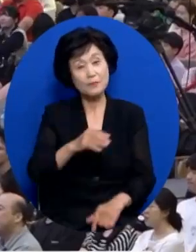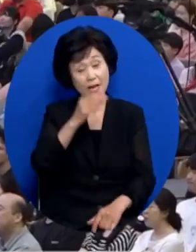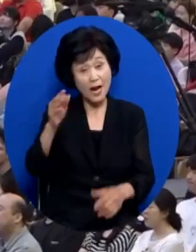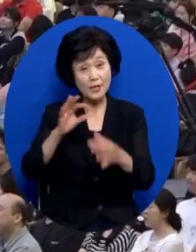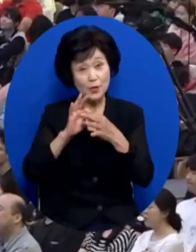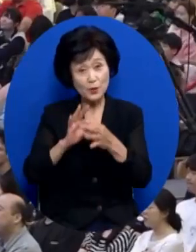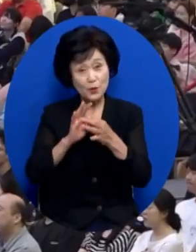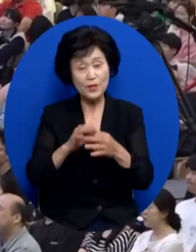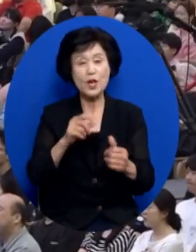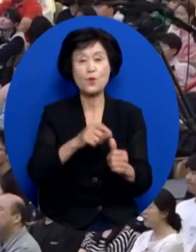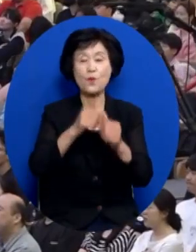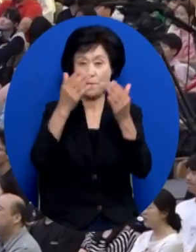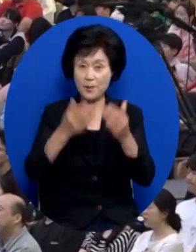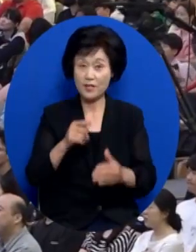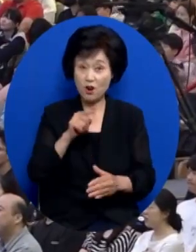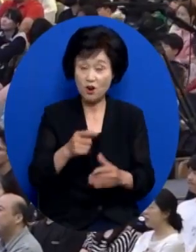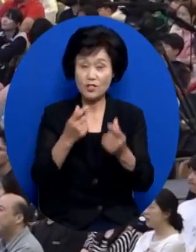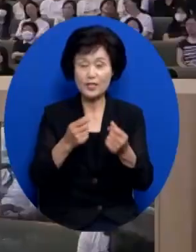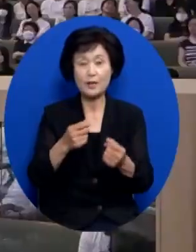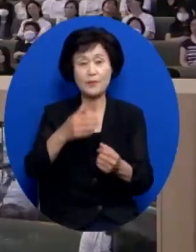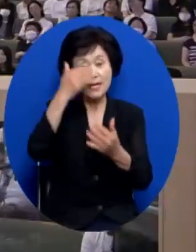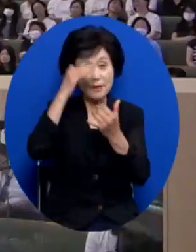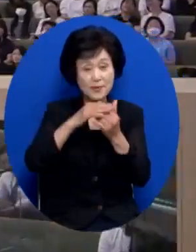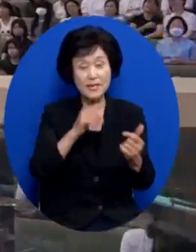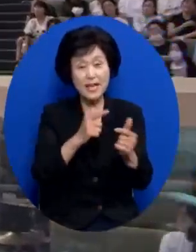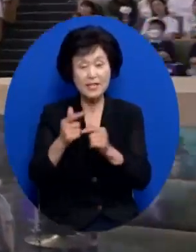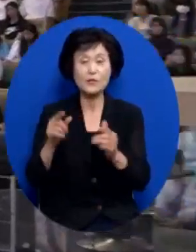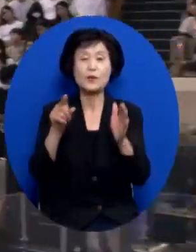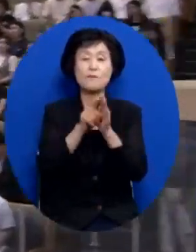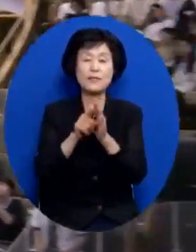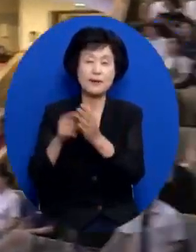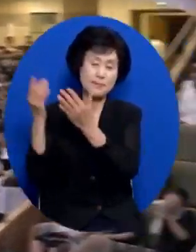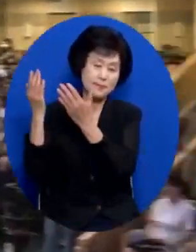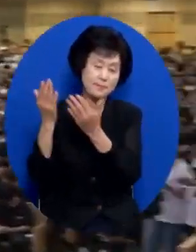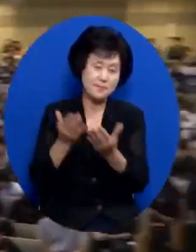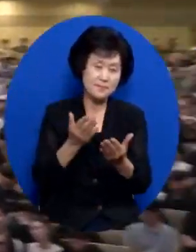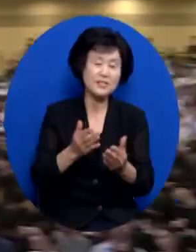구원받았듯이 다음 세대에게도 이 신앙이 전달되길 소망했습니다.